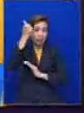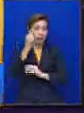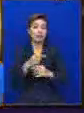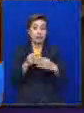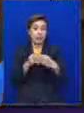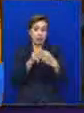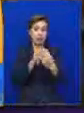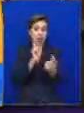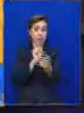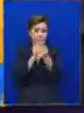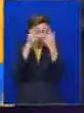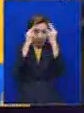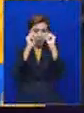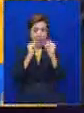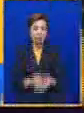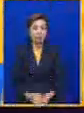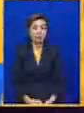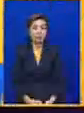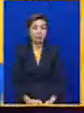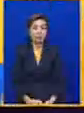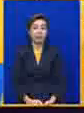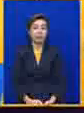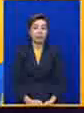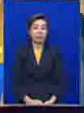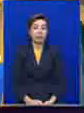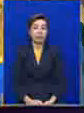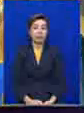กรัฐมนตรีค่ะ